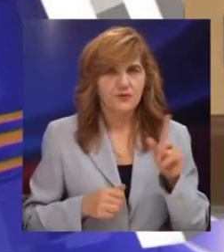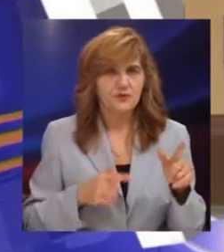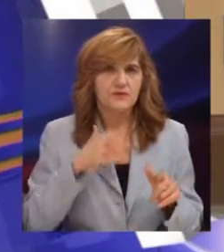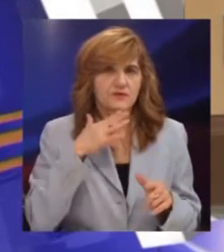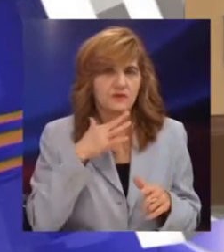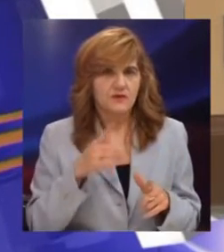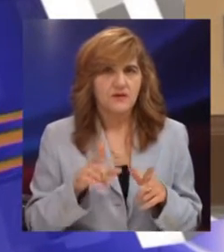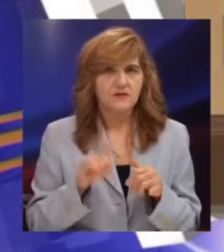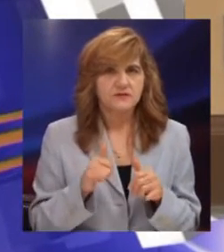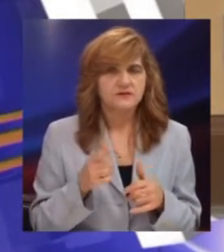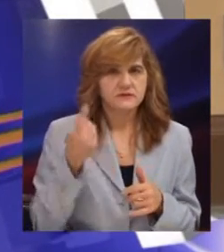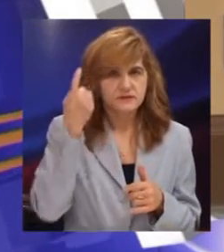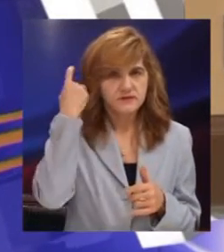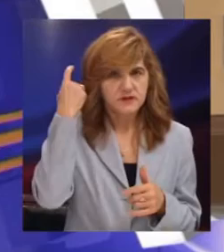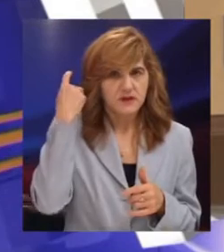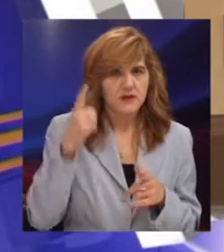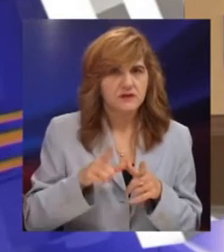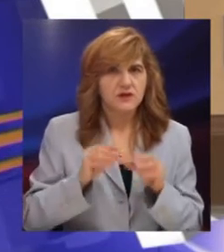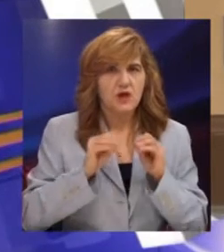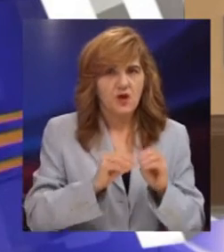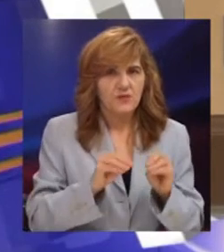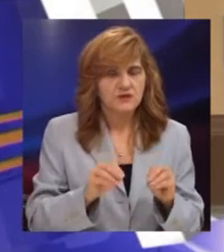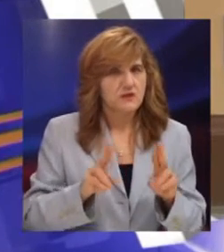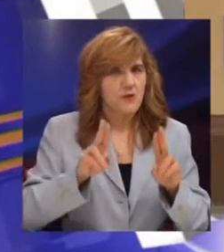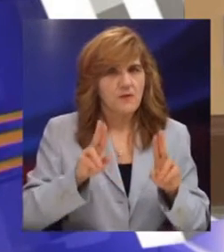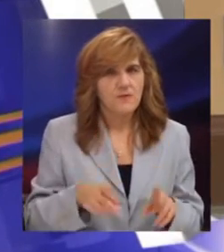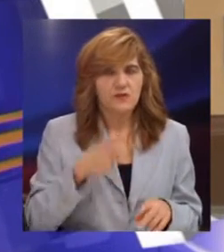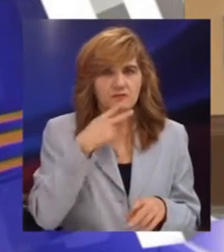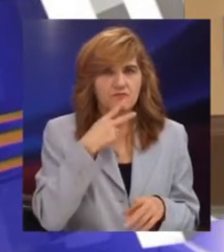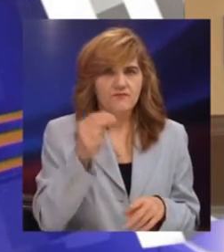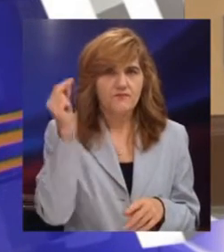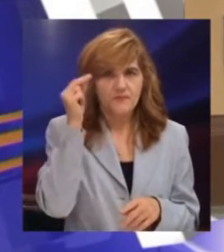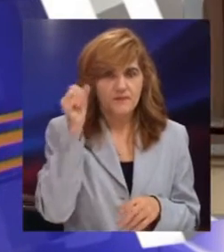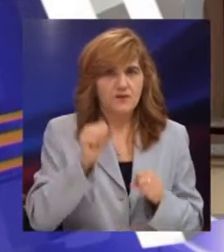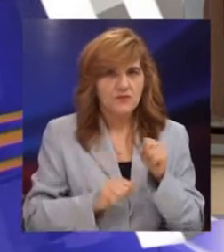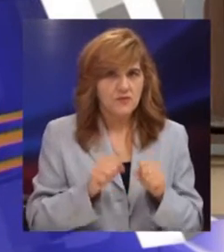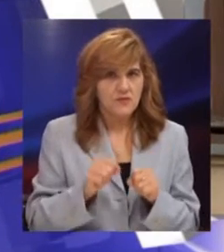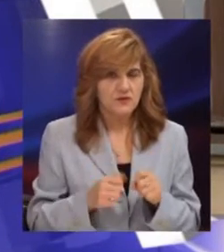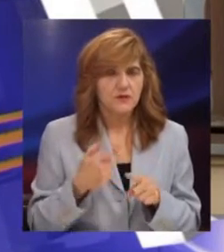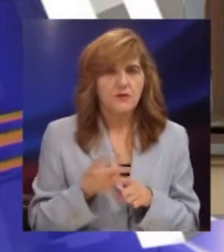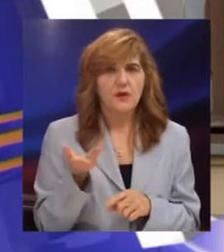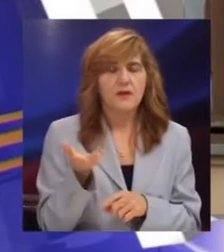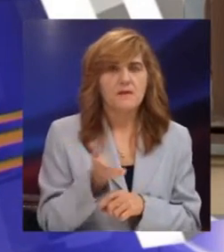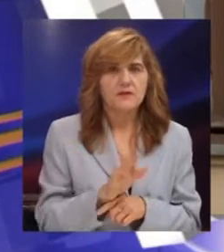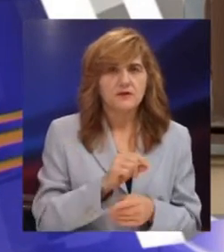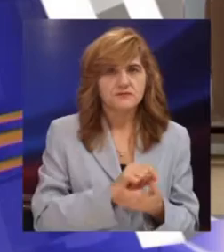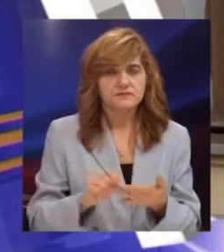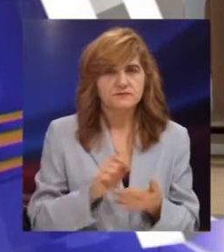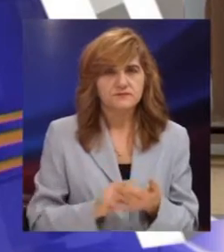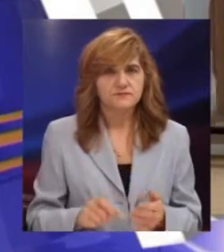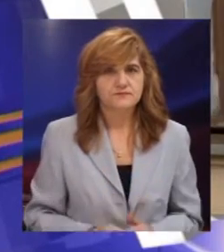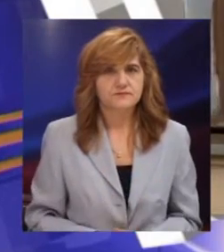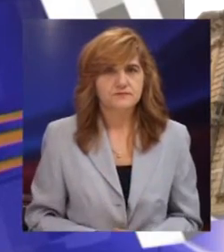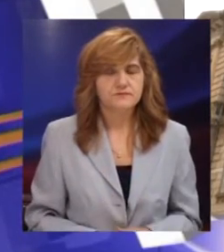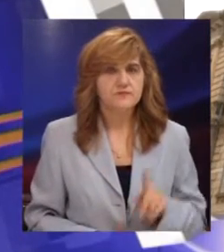je istakao da iz ovog slučaja pokrajinski sekretarijat za obrazovanje mora izvući određene pouke, podsjetivši da predstoji raspisivanje